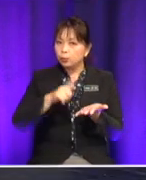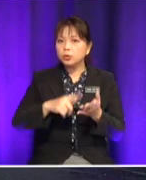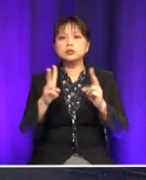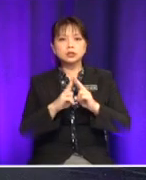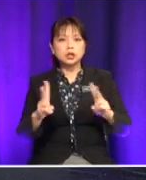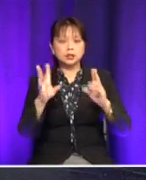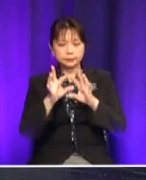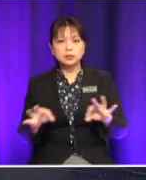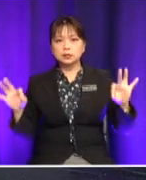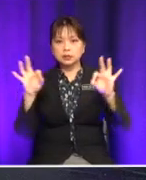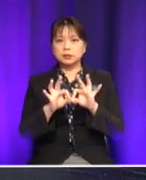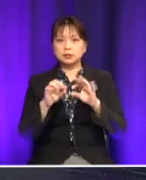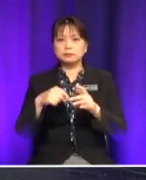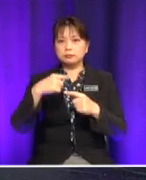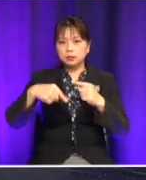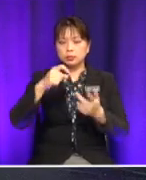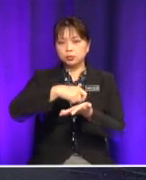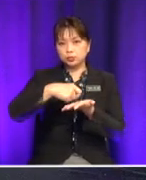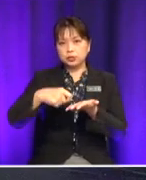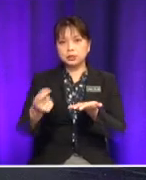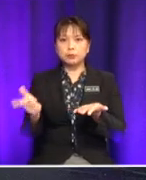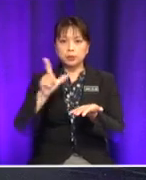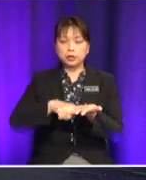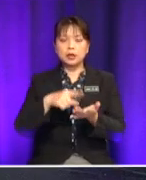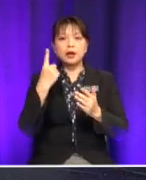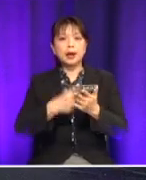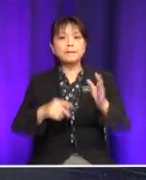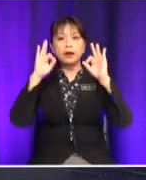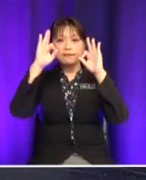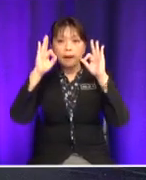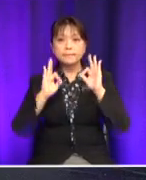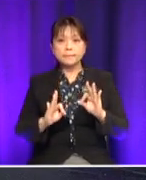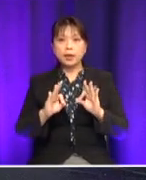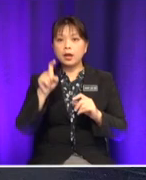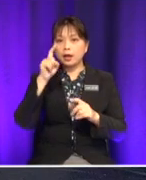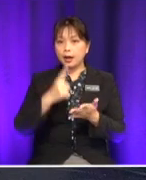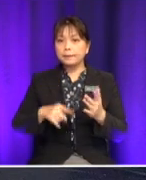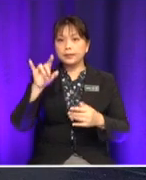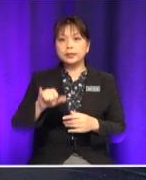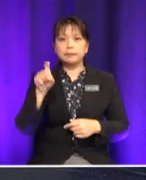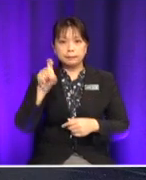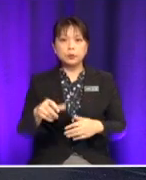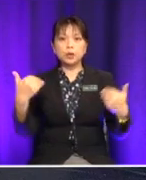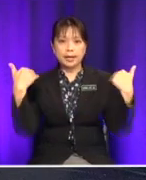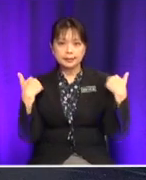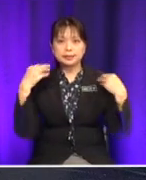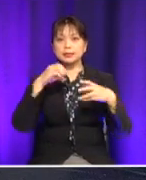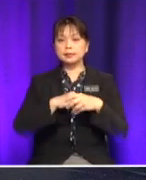jadi dalam menulis laporan Apakah menulis laporan Apa yang perlu ada dalam laporan tuh